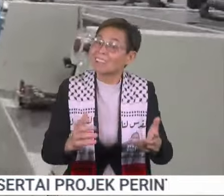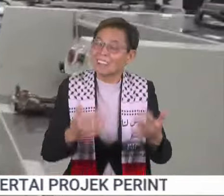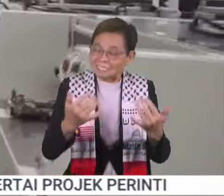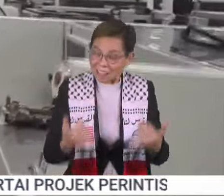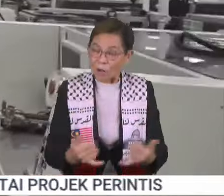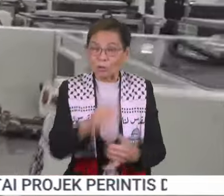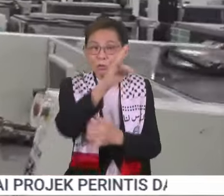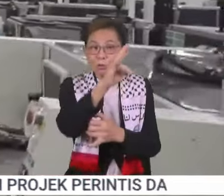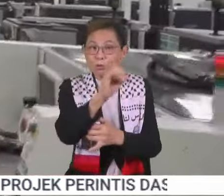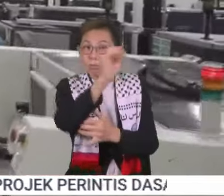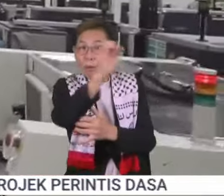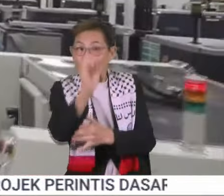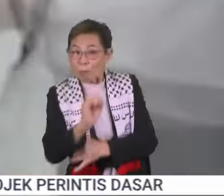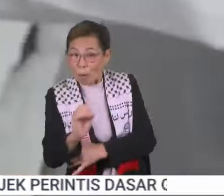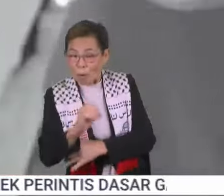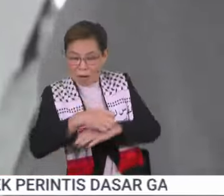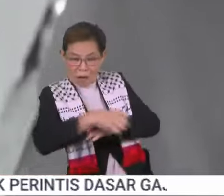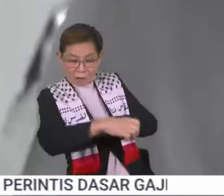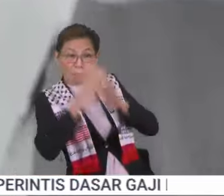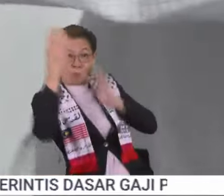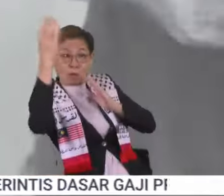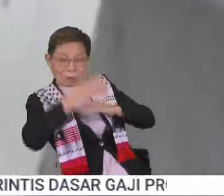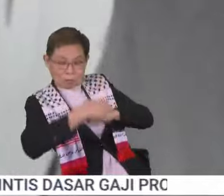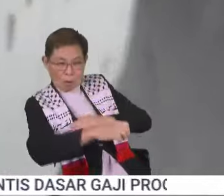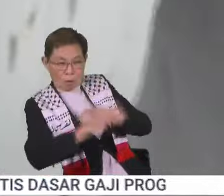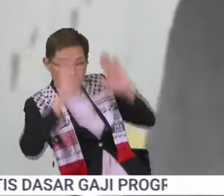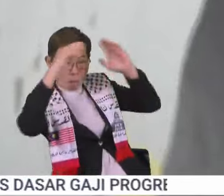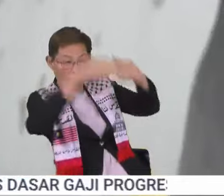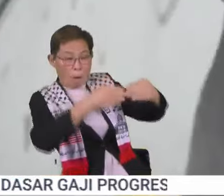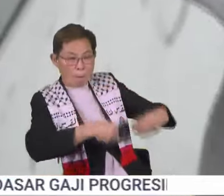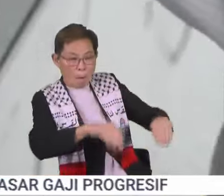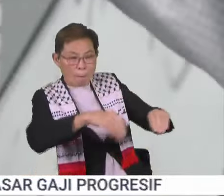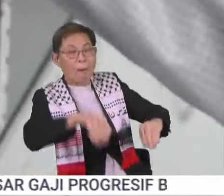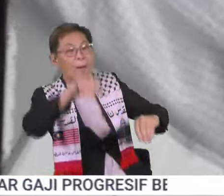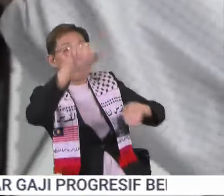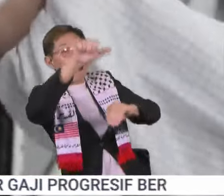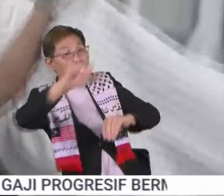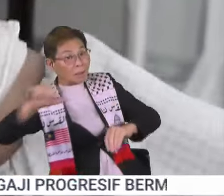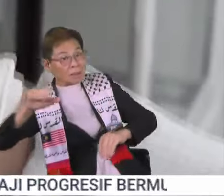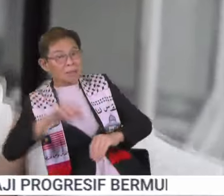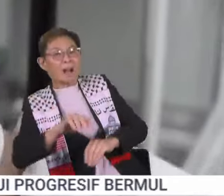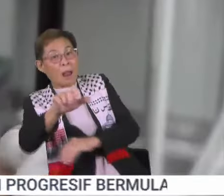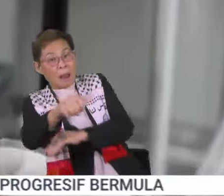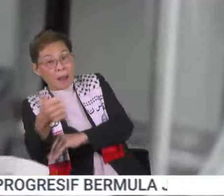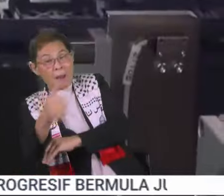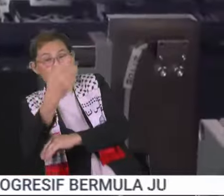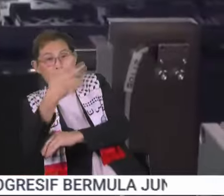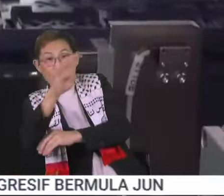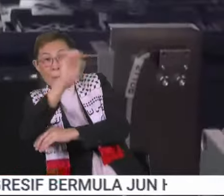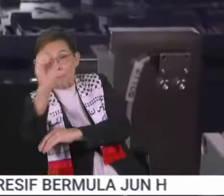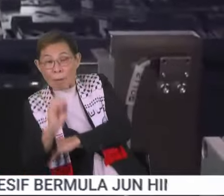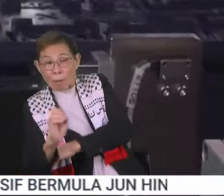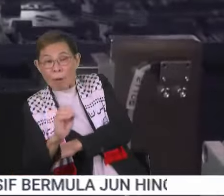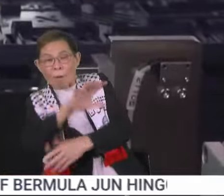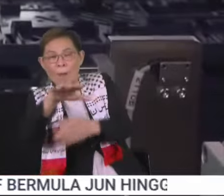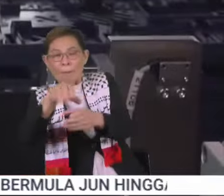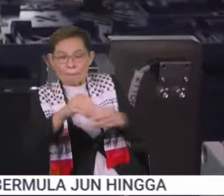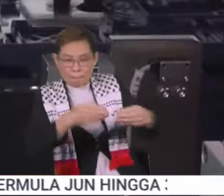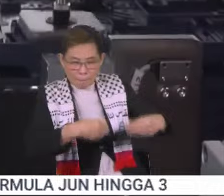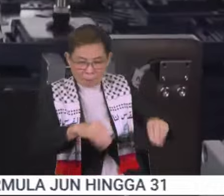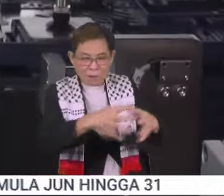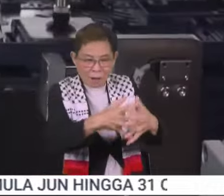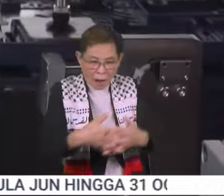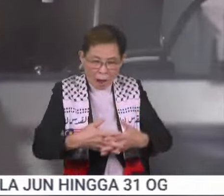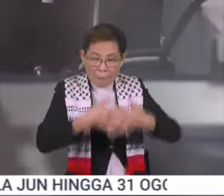Ketika ini 70% daripada ekspor negara tertumpu di pasaran Asia, manakala baki 14% meliputi